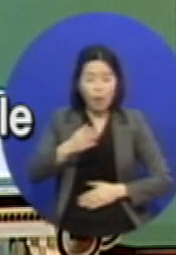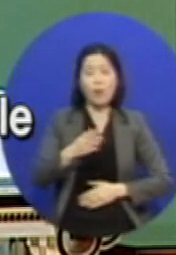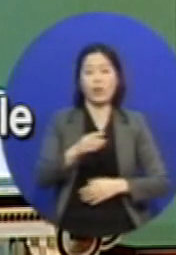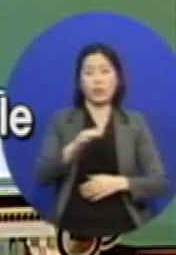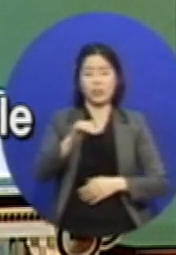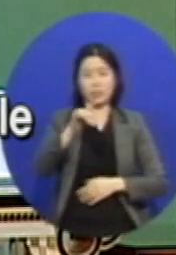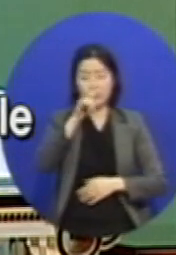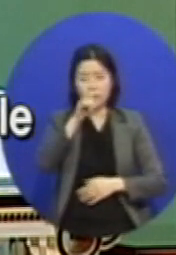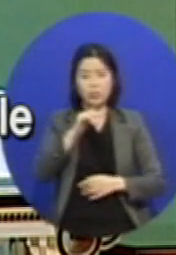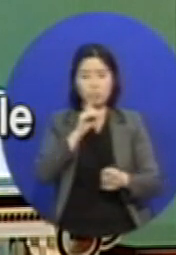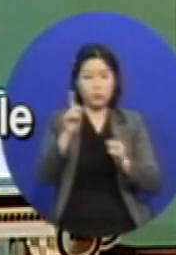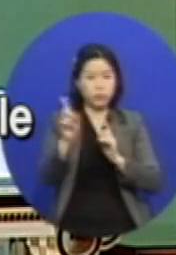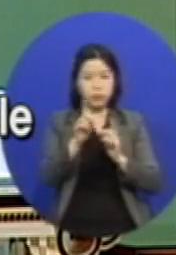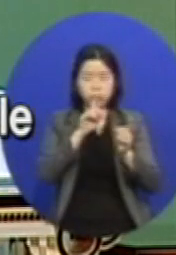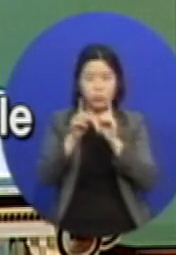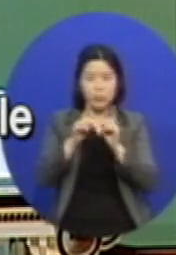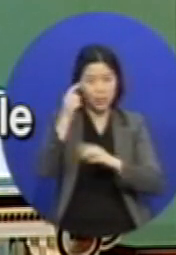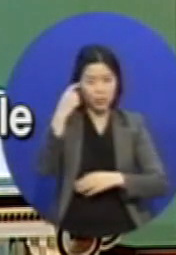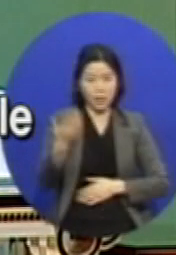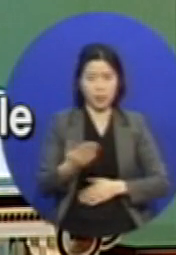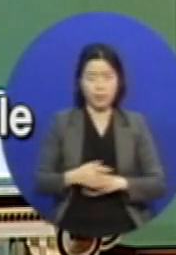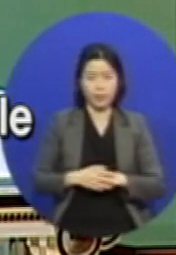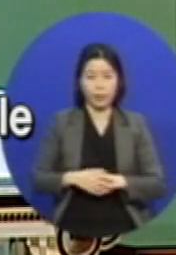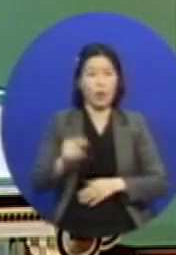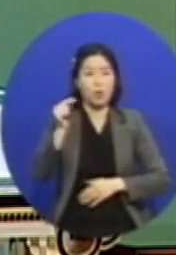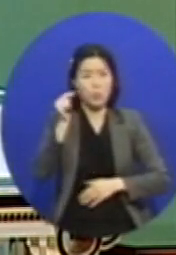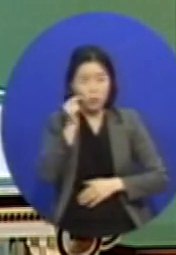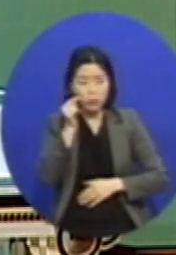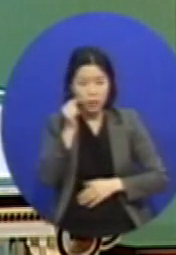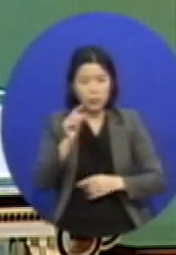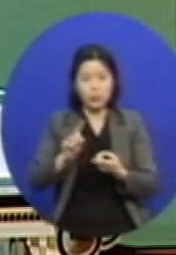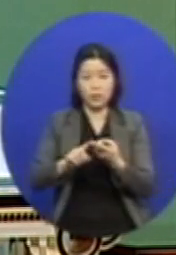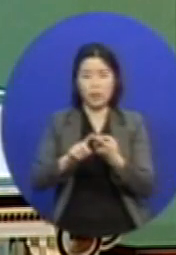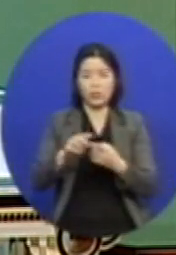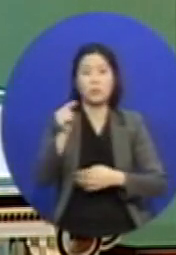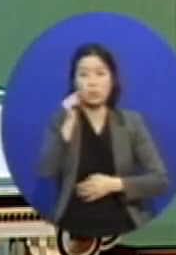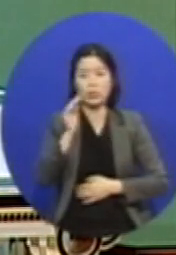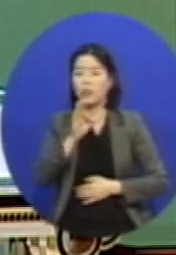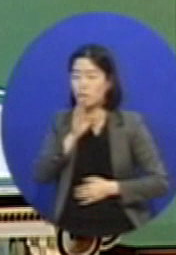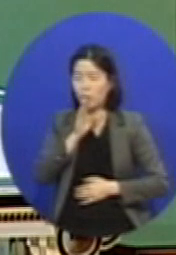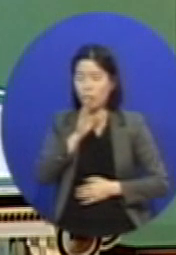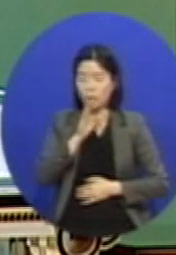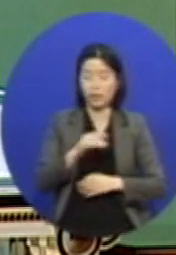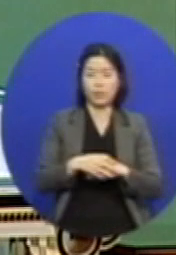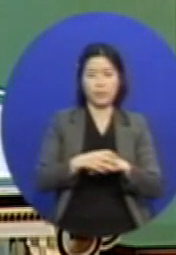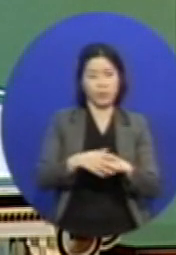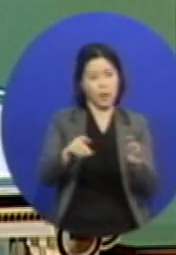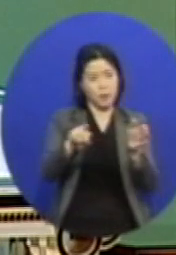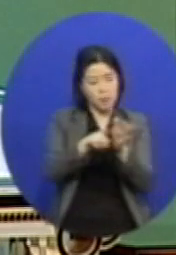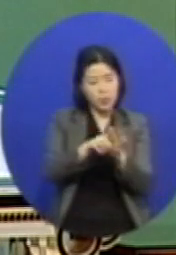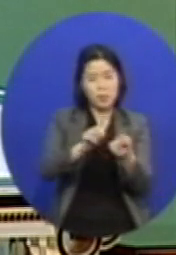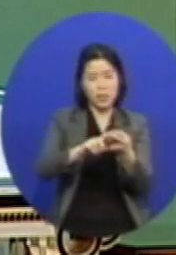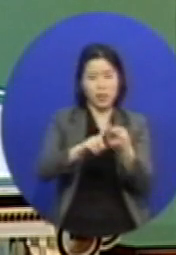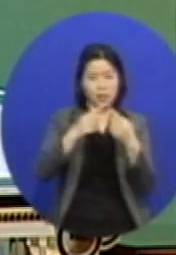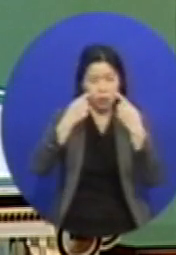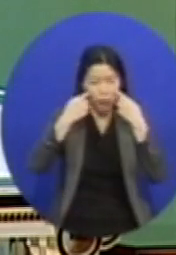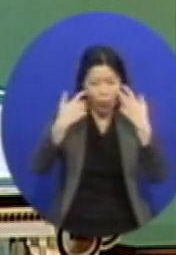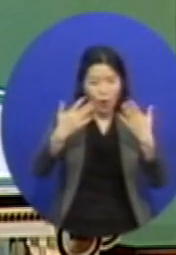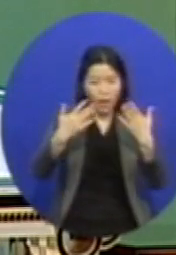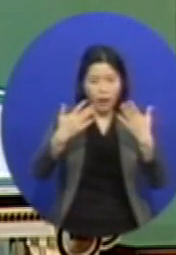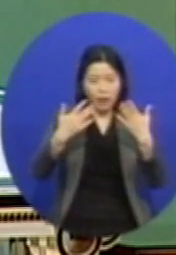심한 말씀을 하시는가 못하는건 못하는 거지 믿음에 대한 정확한 이해가 없으니까